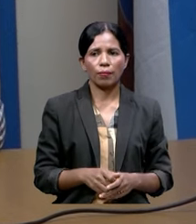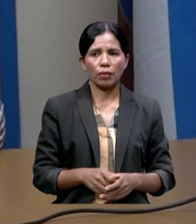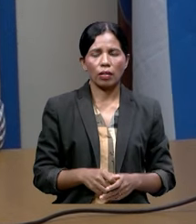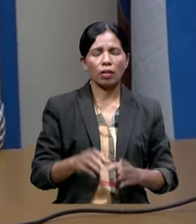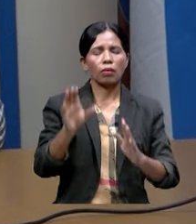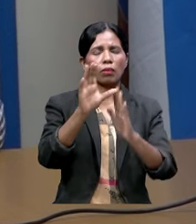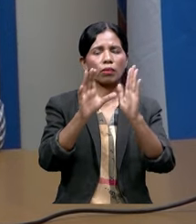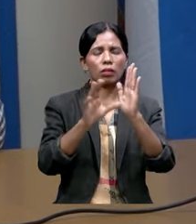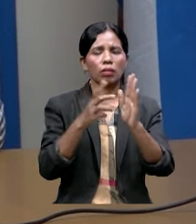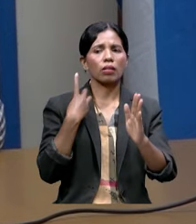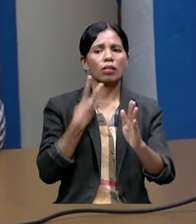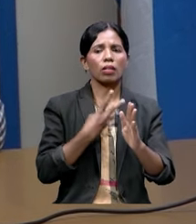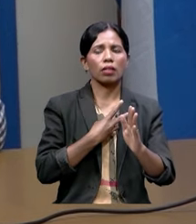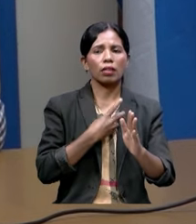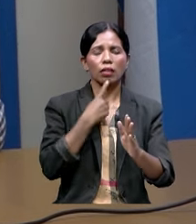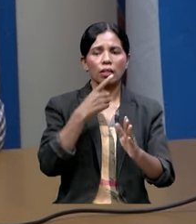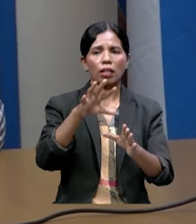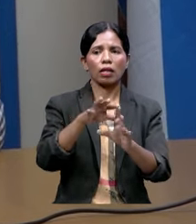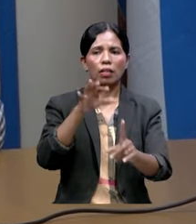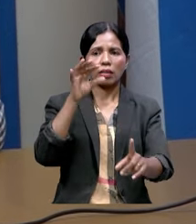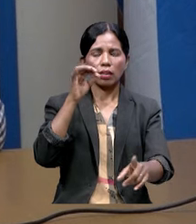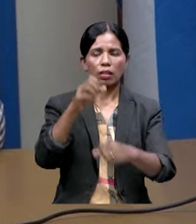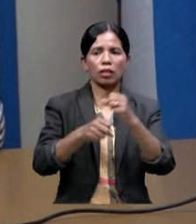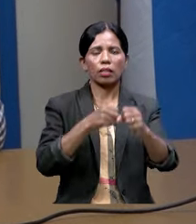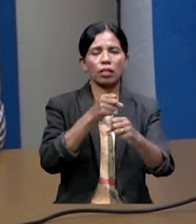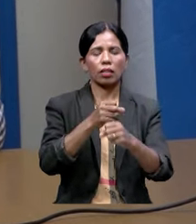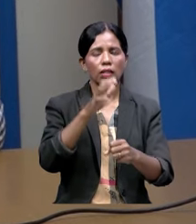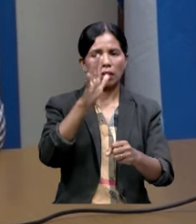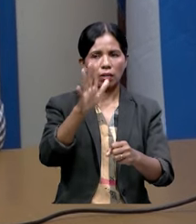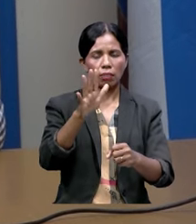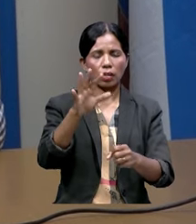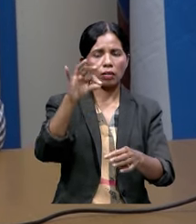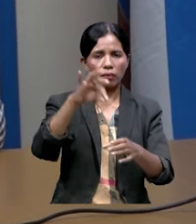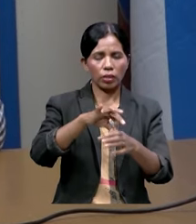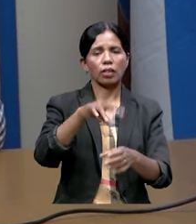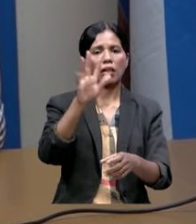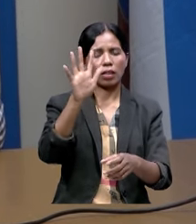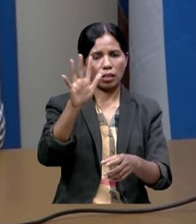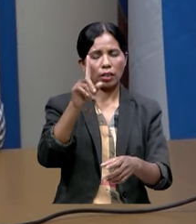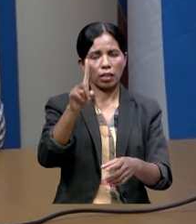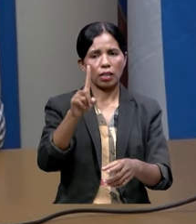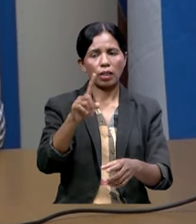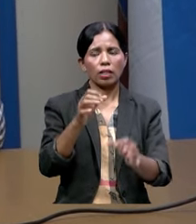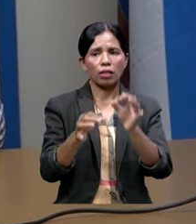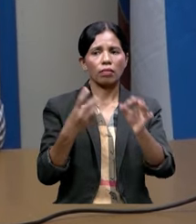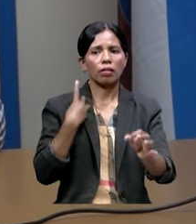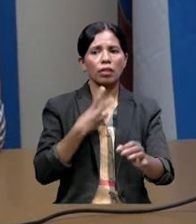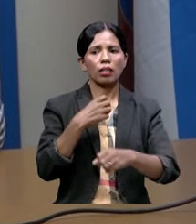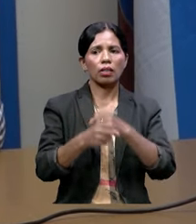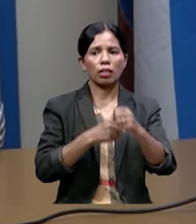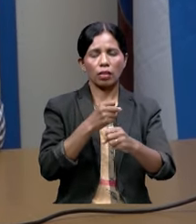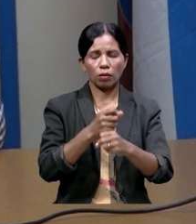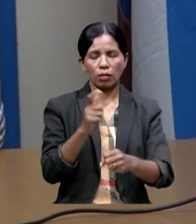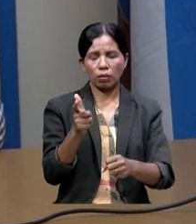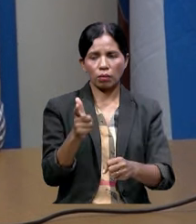Konstitusao ni tania ne dehan elesao ne tinan lima dalaida. Se ita iha tinan rua nulu